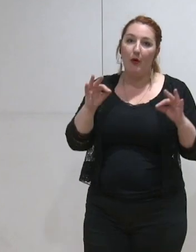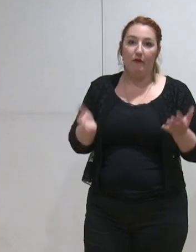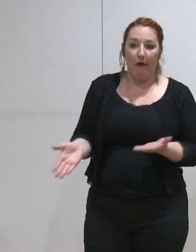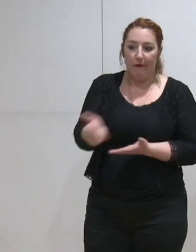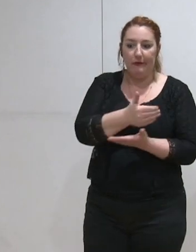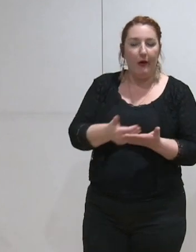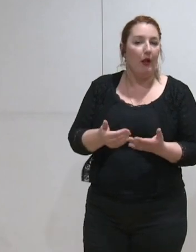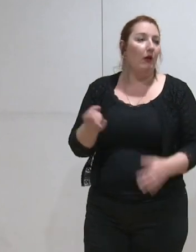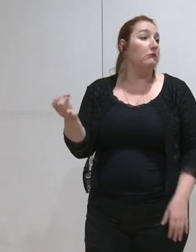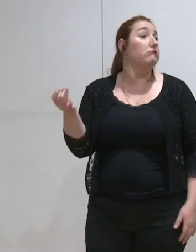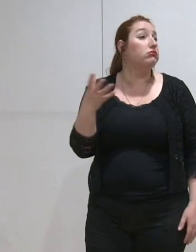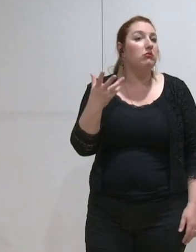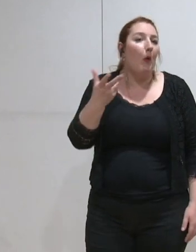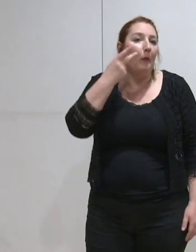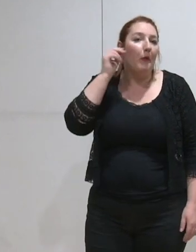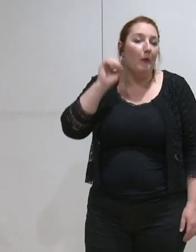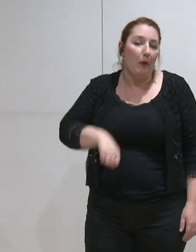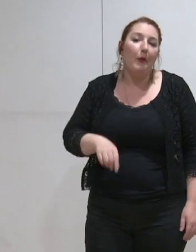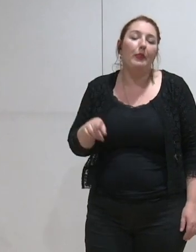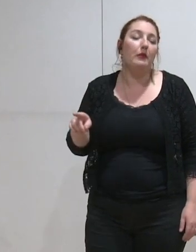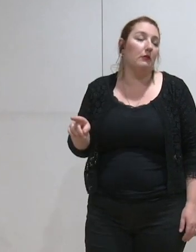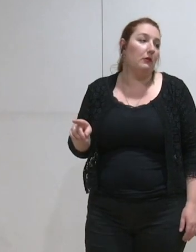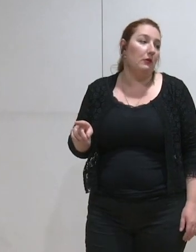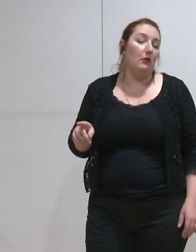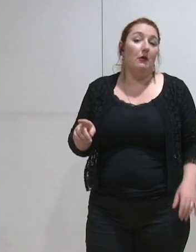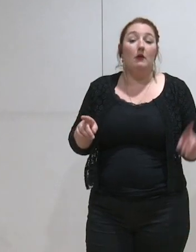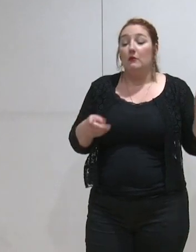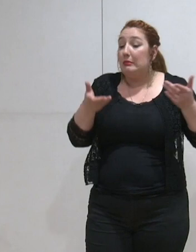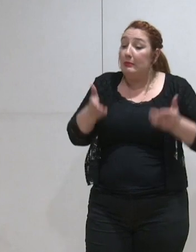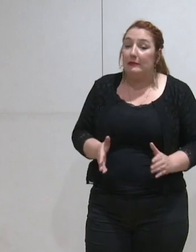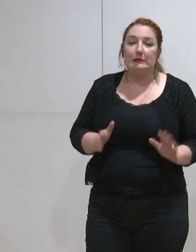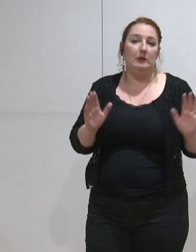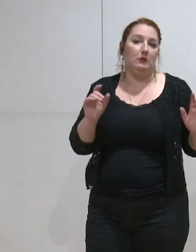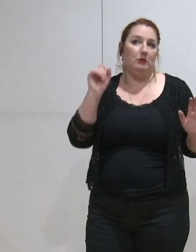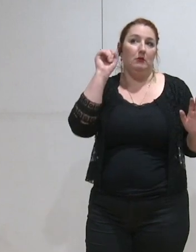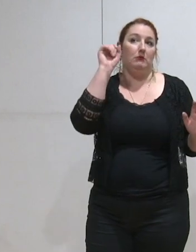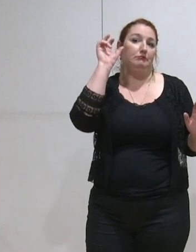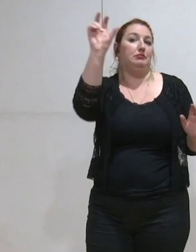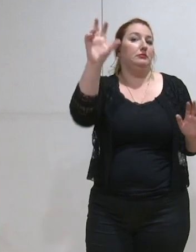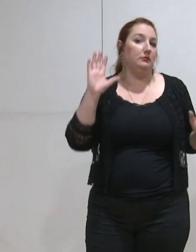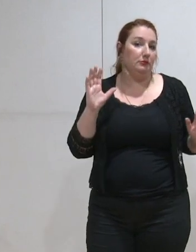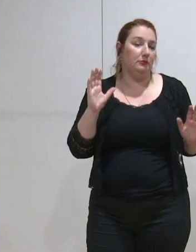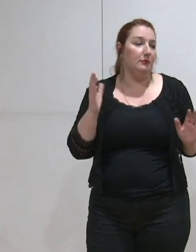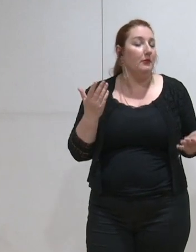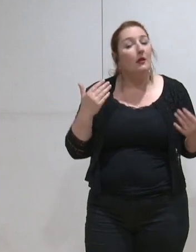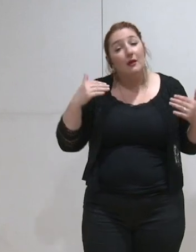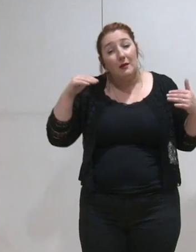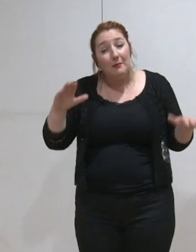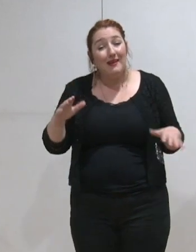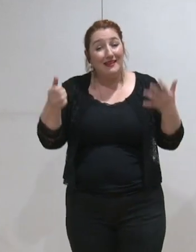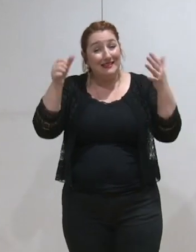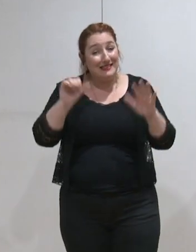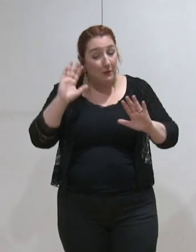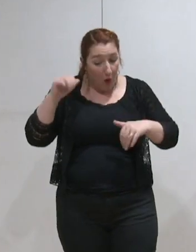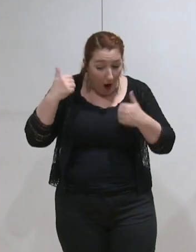rémunération notamment vous faites ce choix là mais dire aujourd'hui 6 mois après qu'il n'y avait pas